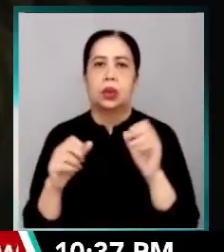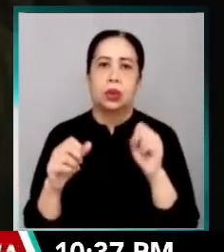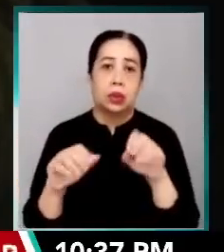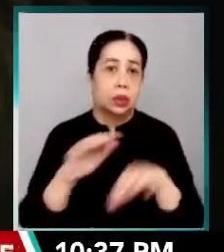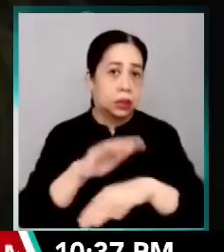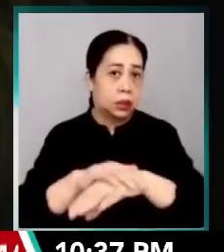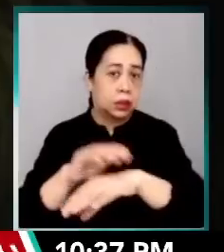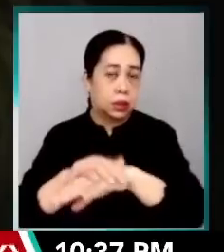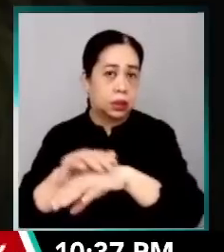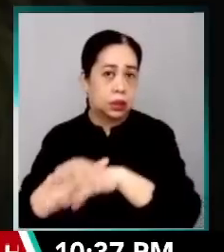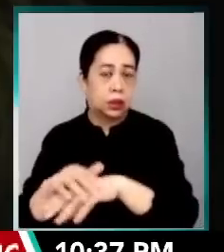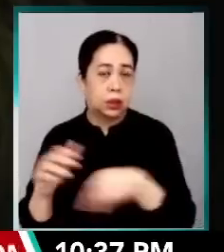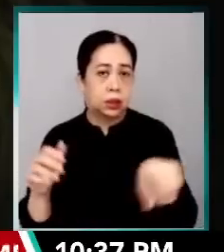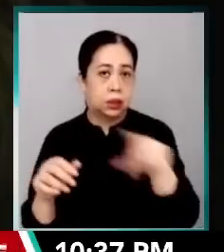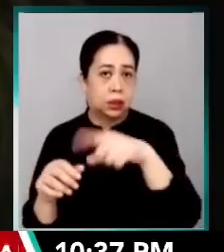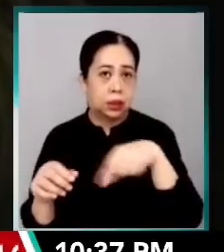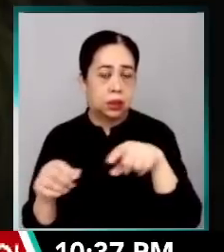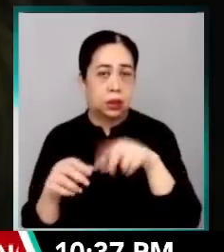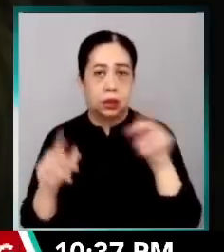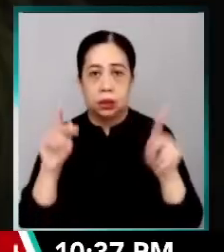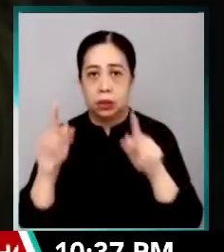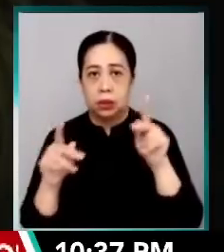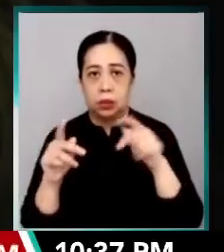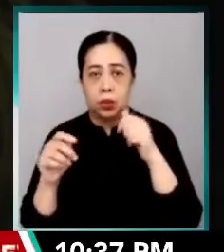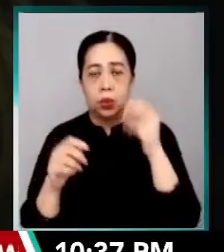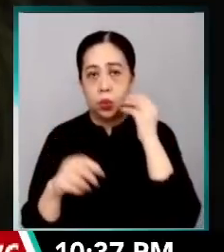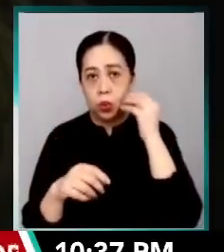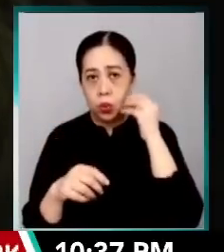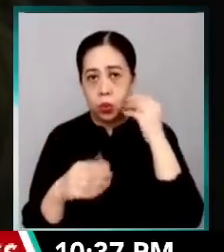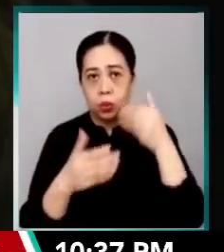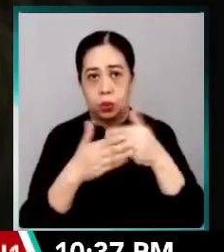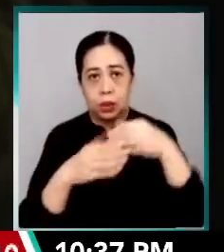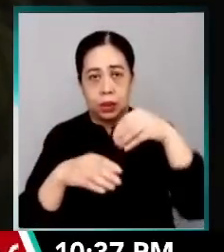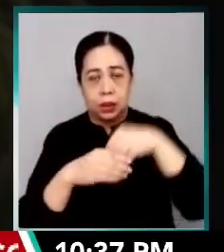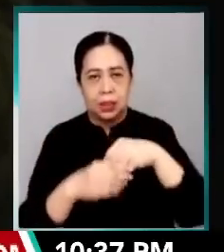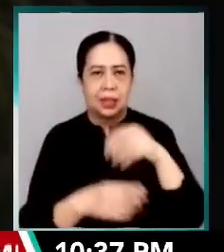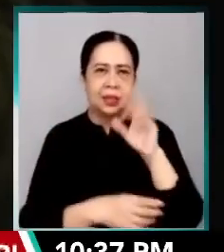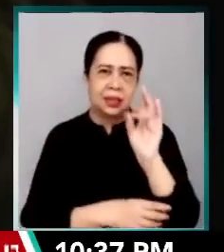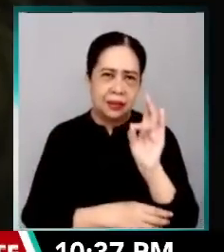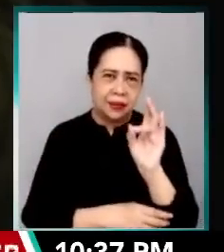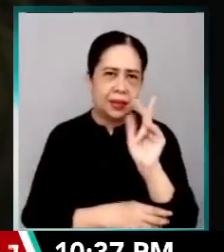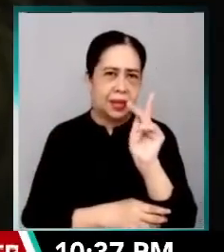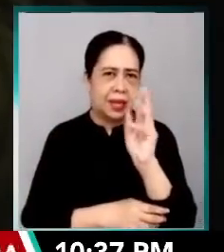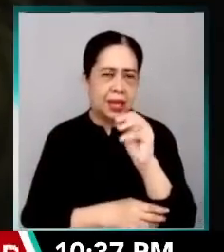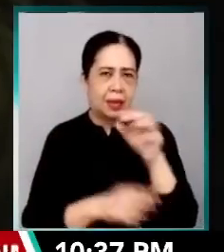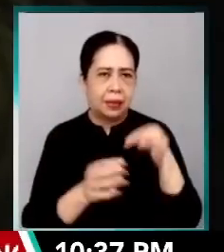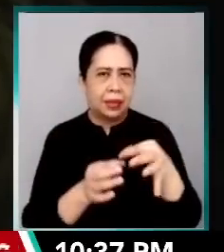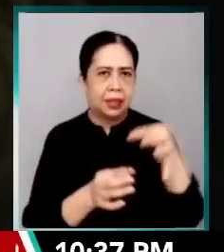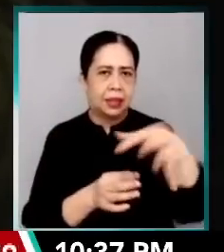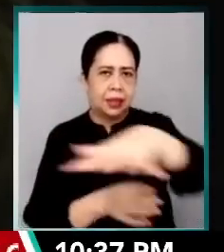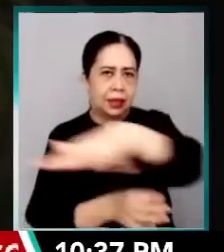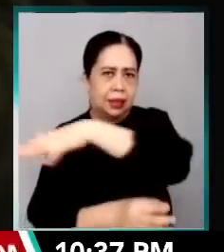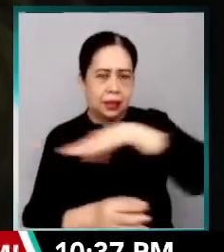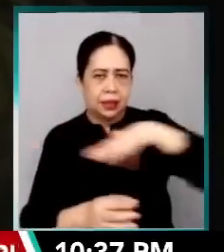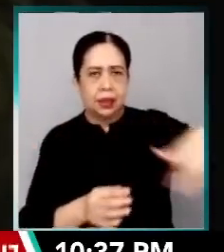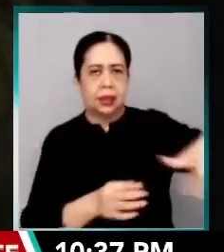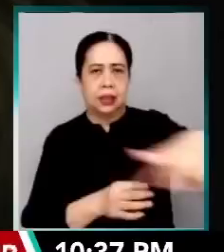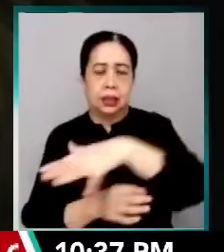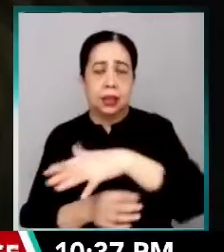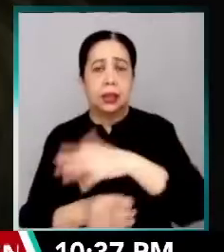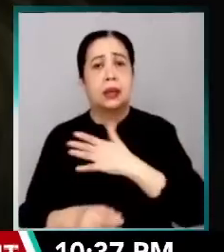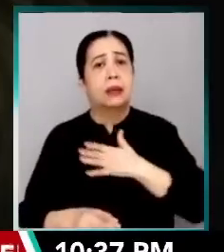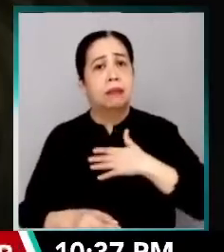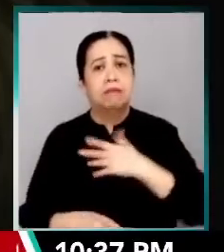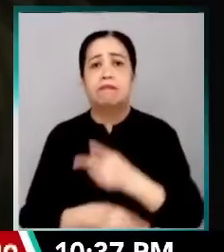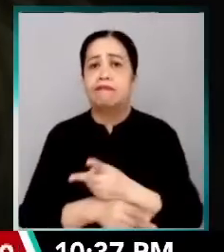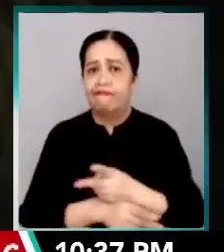FIVOX, lalo na doon sa mga residenteng naninirahan sa loob ng 7-kilometer extended danger zone, maging maingat at maging